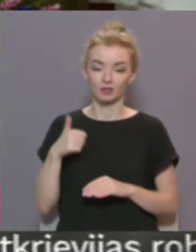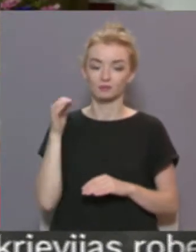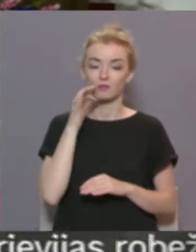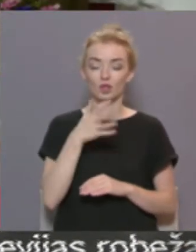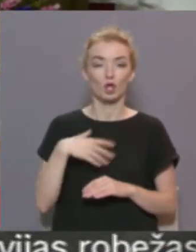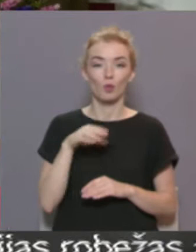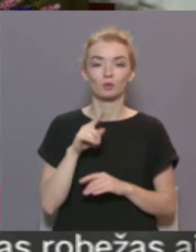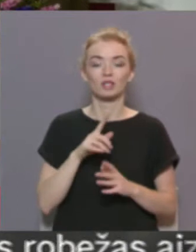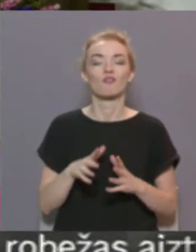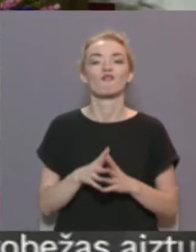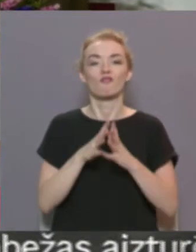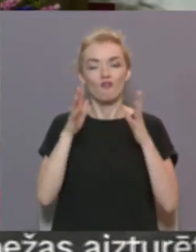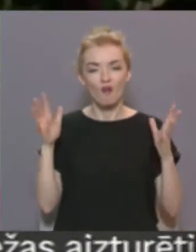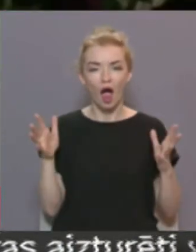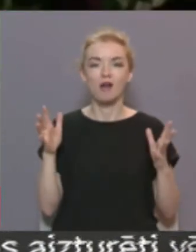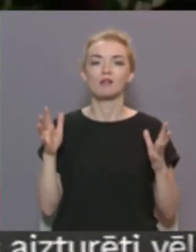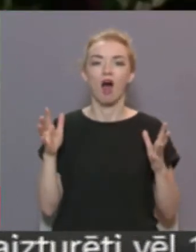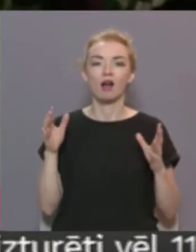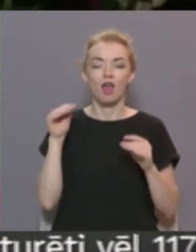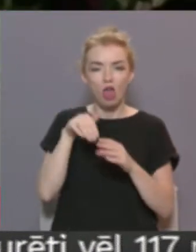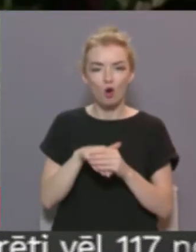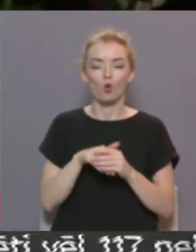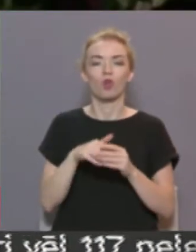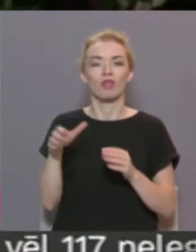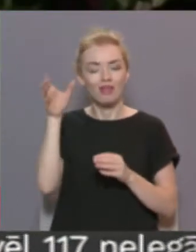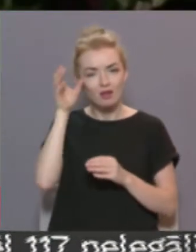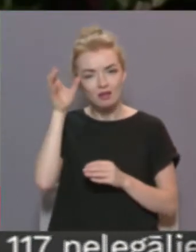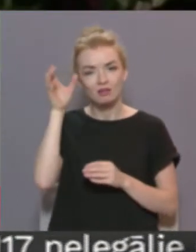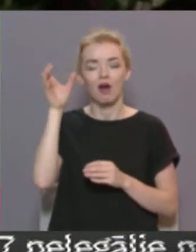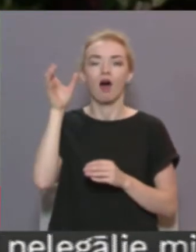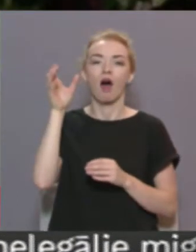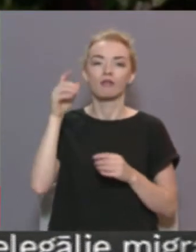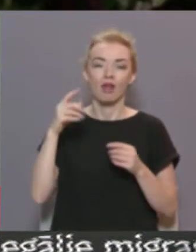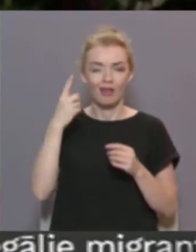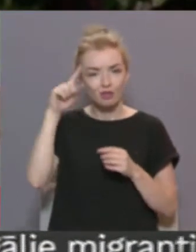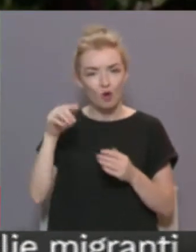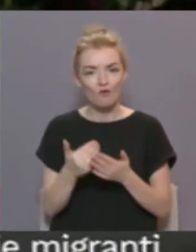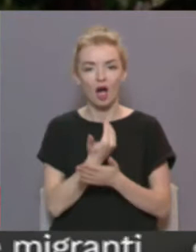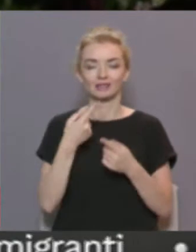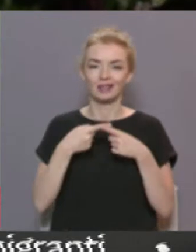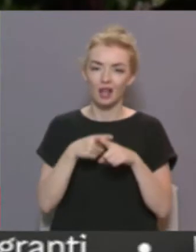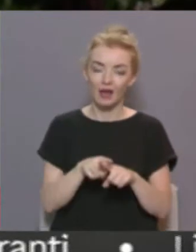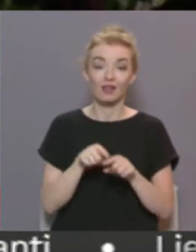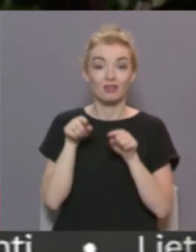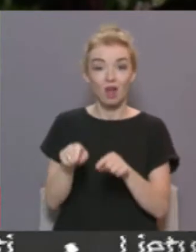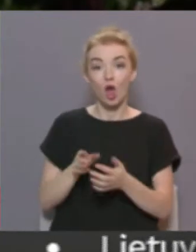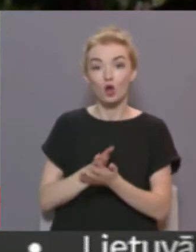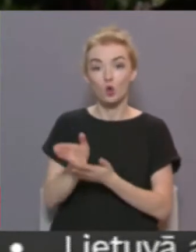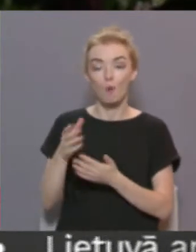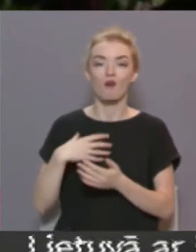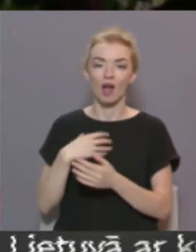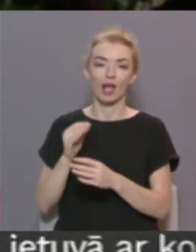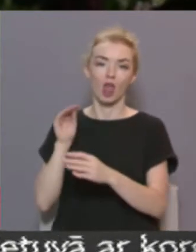lielāks uzsvars jāliek uz inovācijām, uz zinātni, uz tehnoloģijām, uz izglītību. Tās ir tās jomas, kurā ir